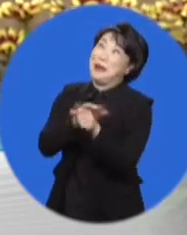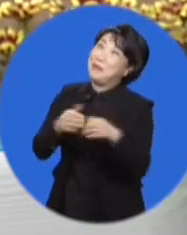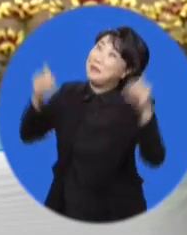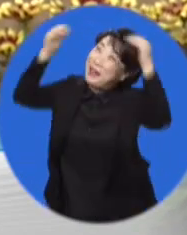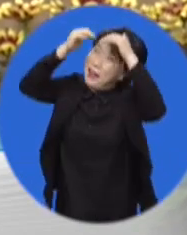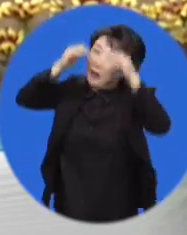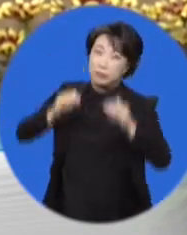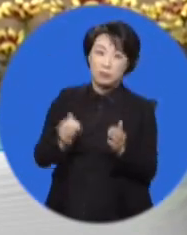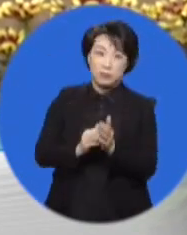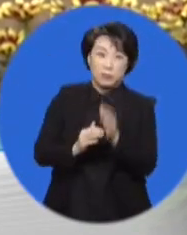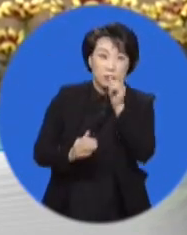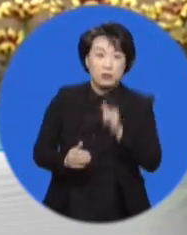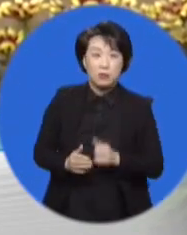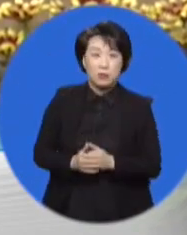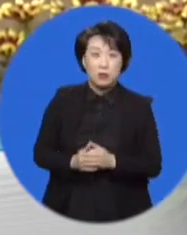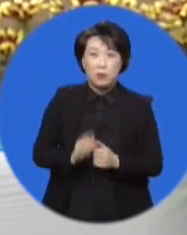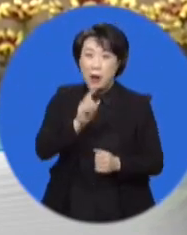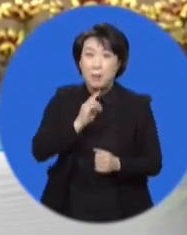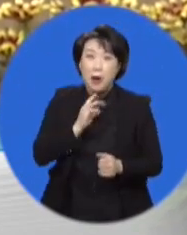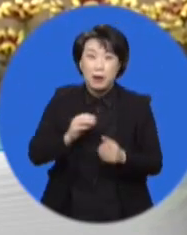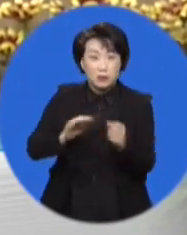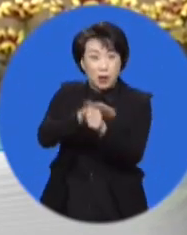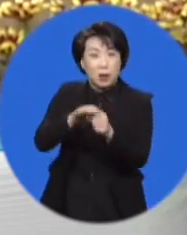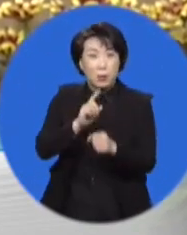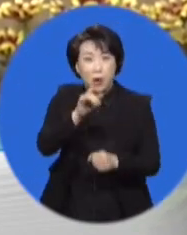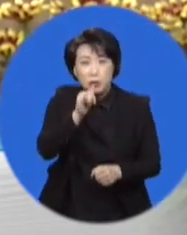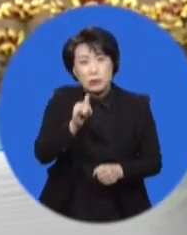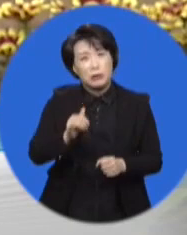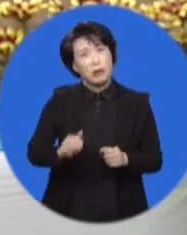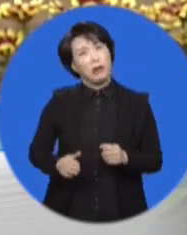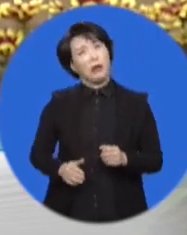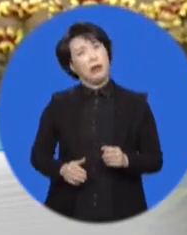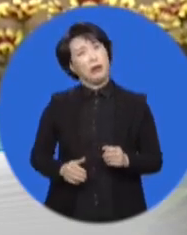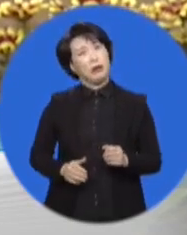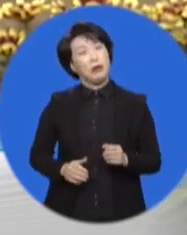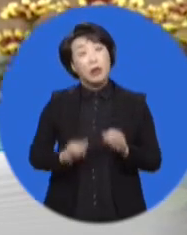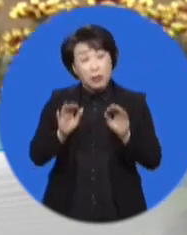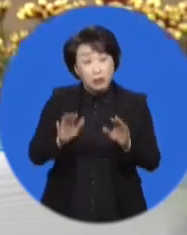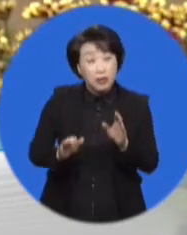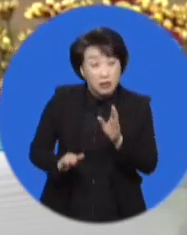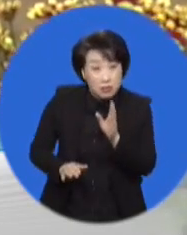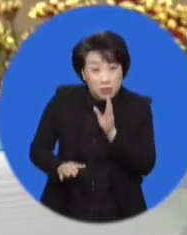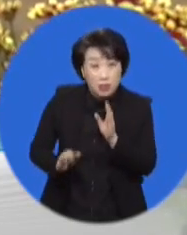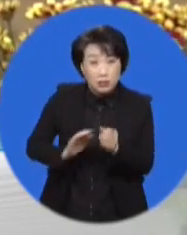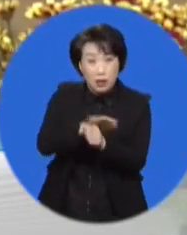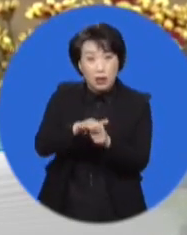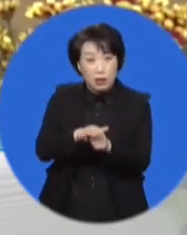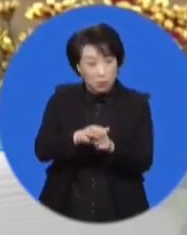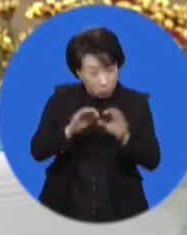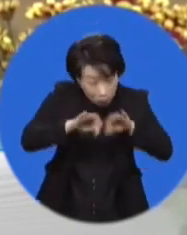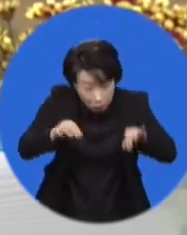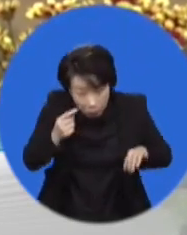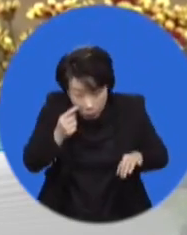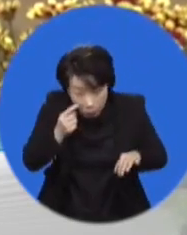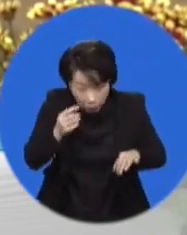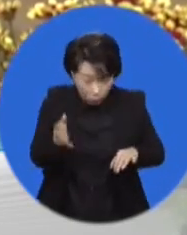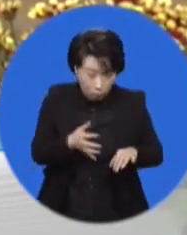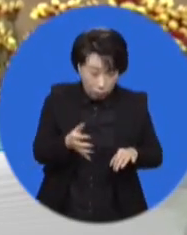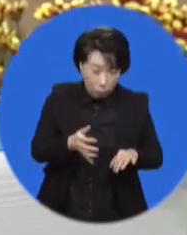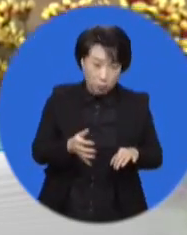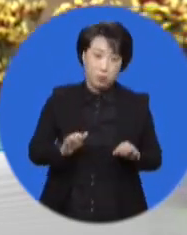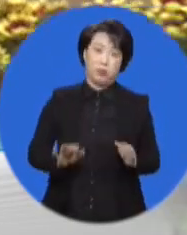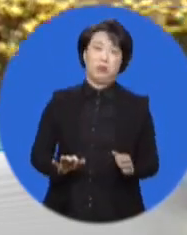입으로. 응? 말만 사랑한대. 말만. 근데 실상 사랑이 안 보여. 응?